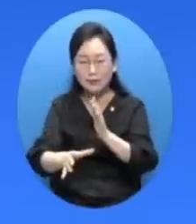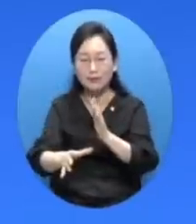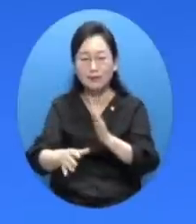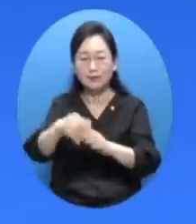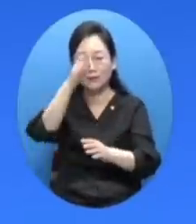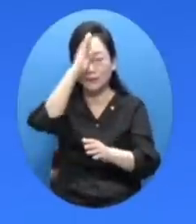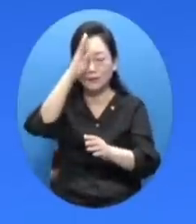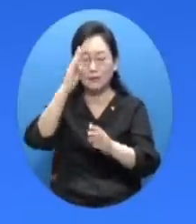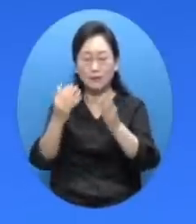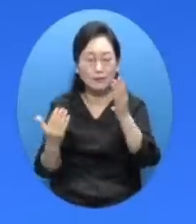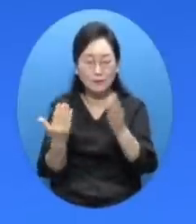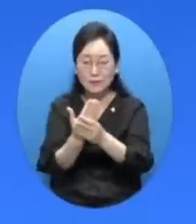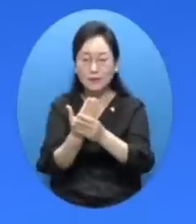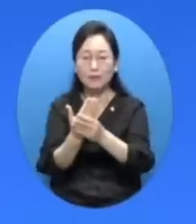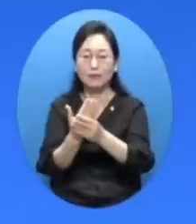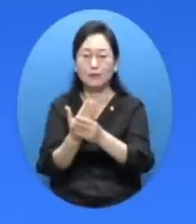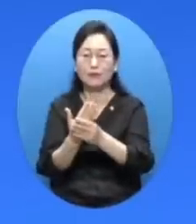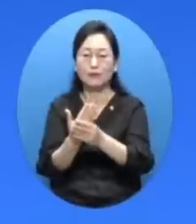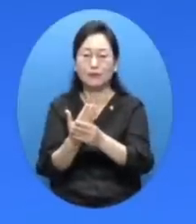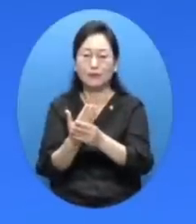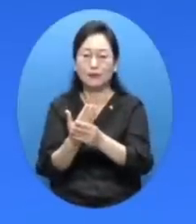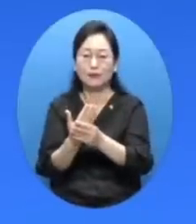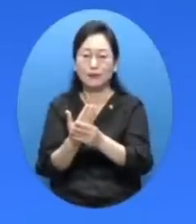병에 걸려서